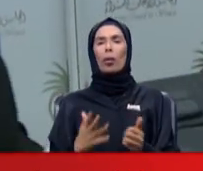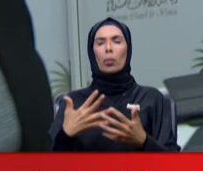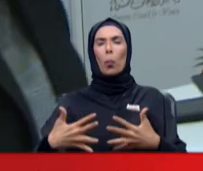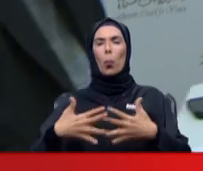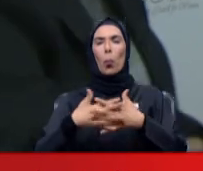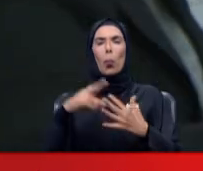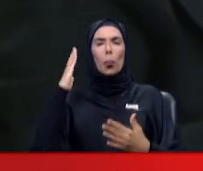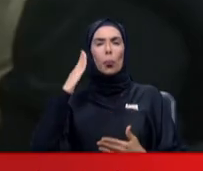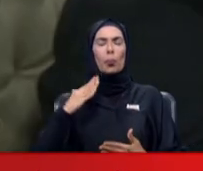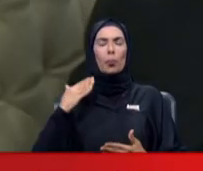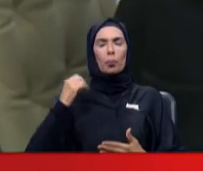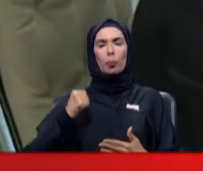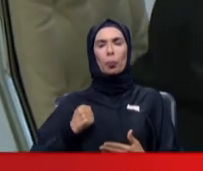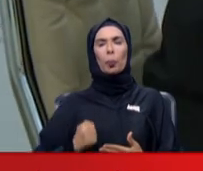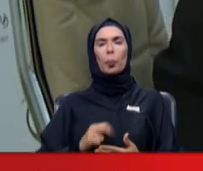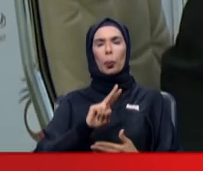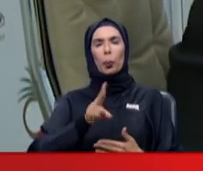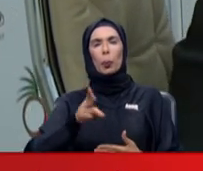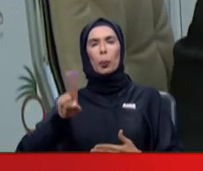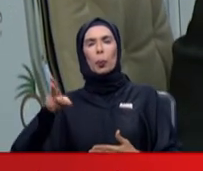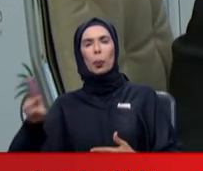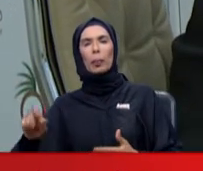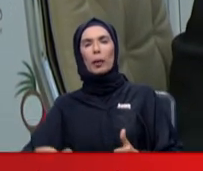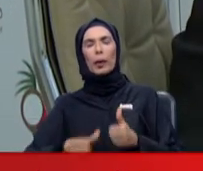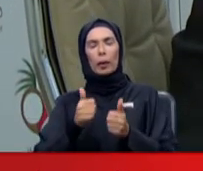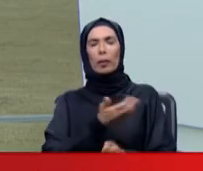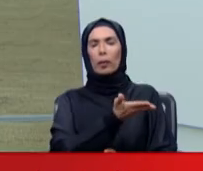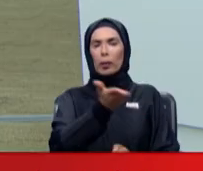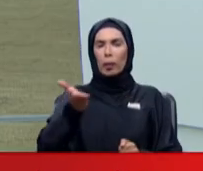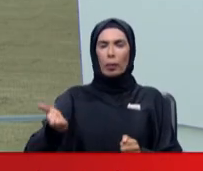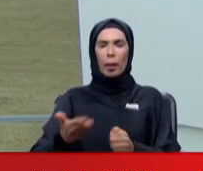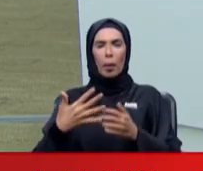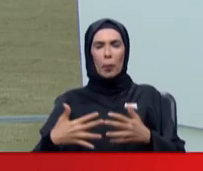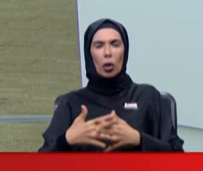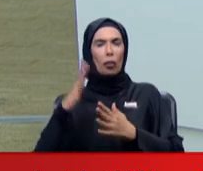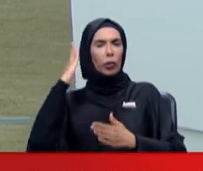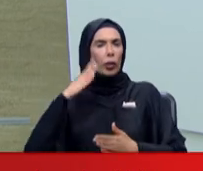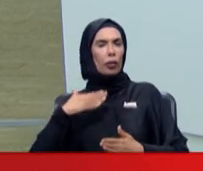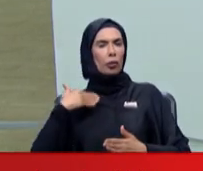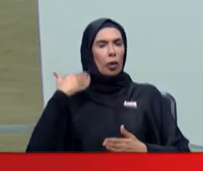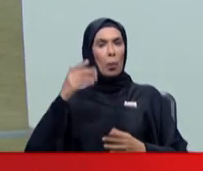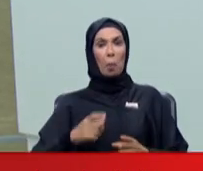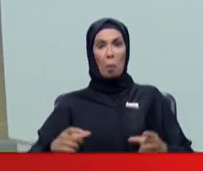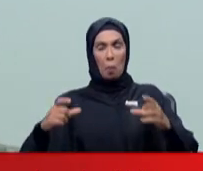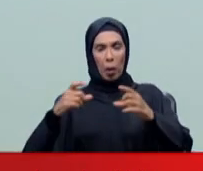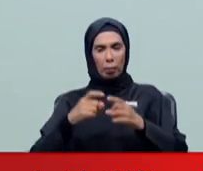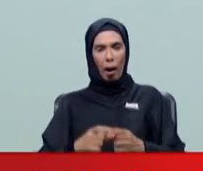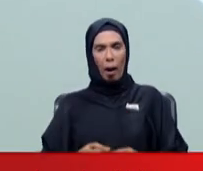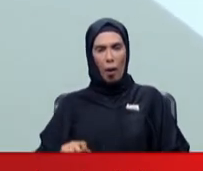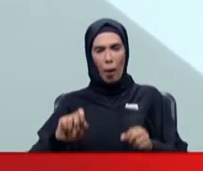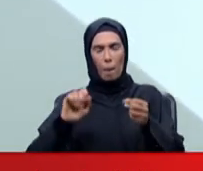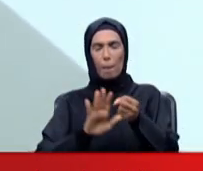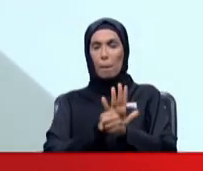المرأة البحرينية في مختلف أوجه الحياة العامة ومشاركاتها الفاعلة في إدارة أزمة كورونا،